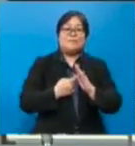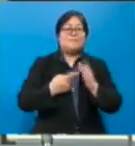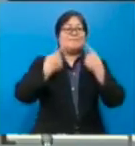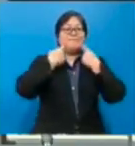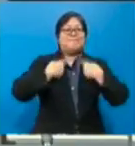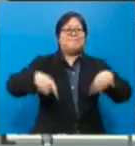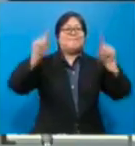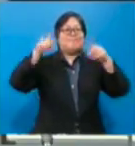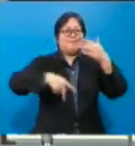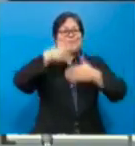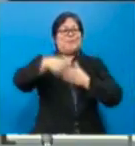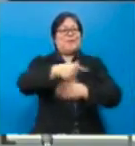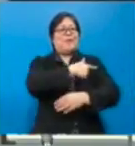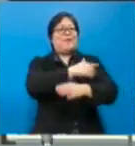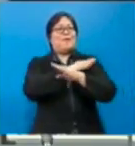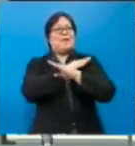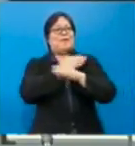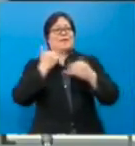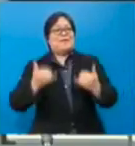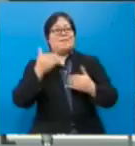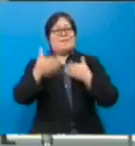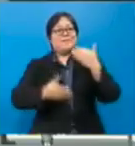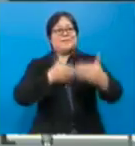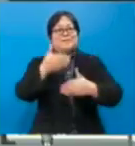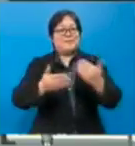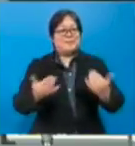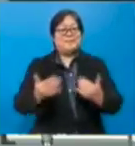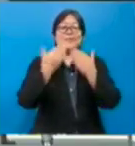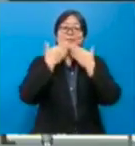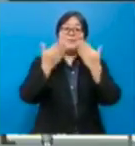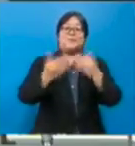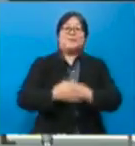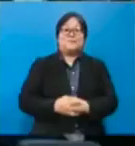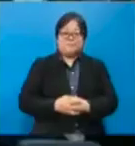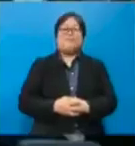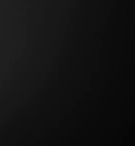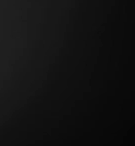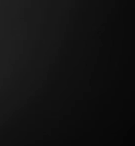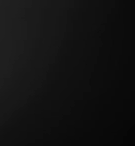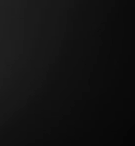kejayaan program vaksinasi yang sedang berjalan pada masa ini. Terima kasih.